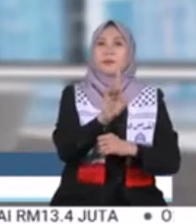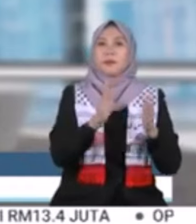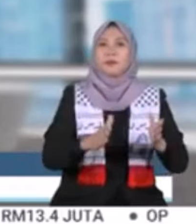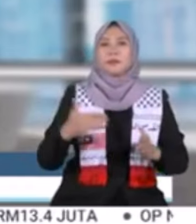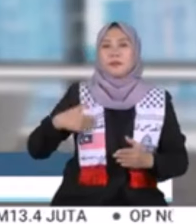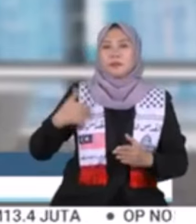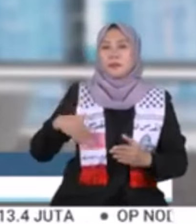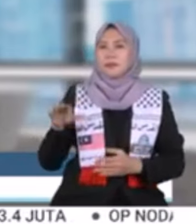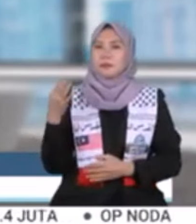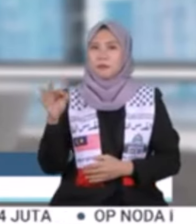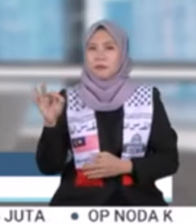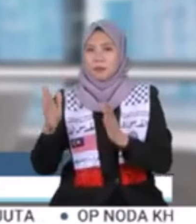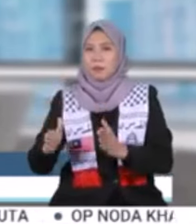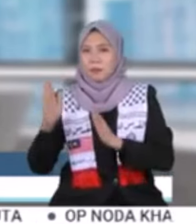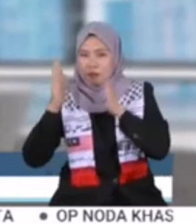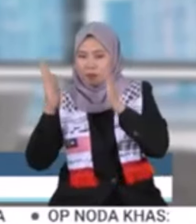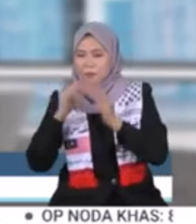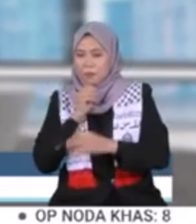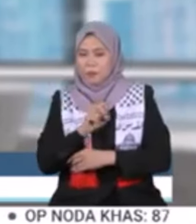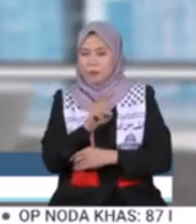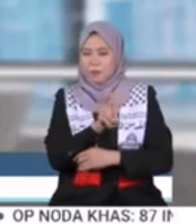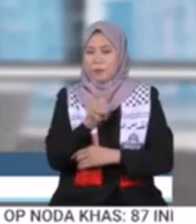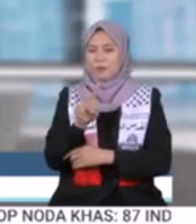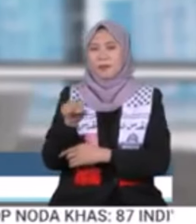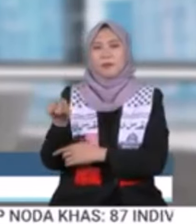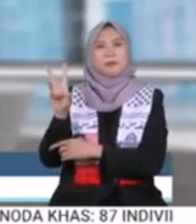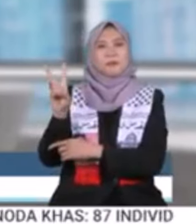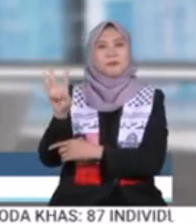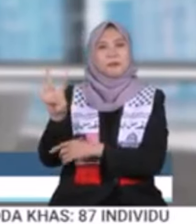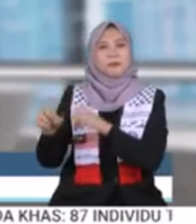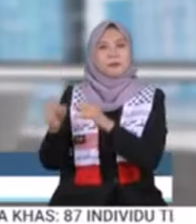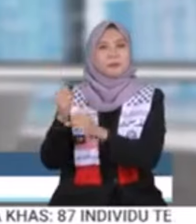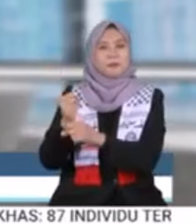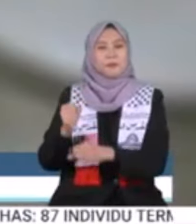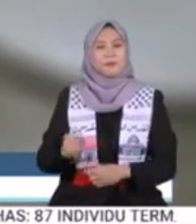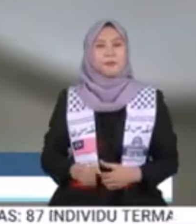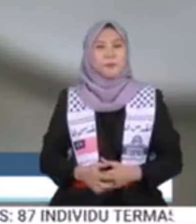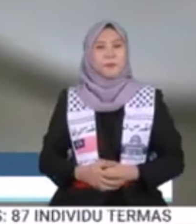dan 19 warga tempatan berumur 22 hingga 64 tahun.